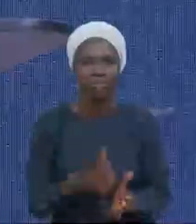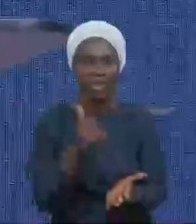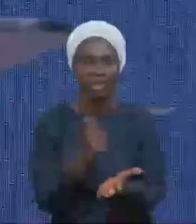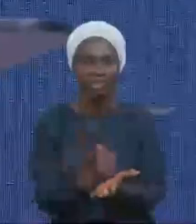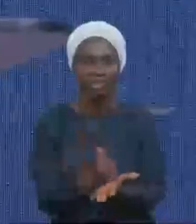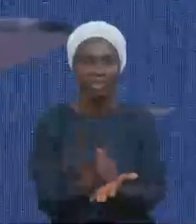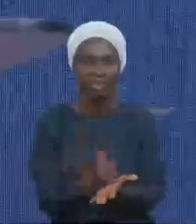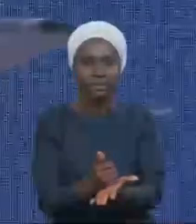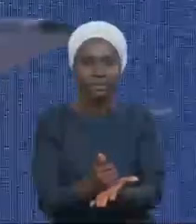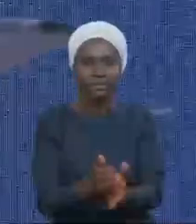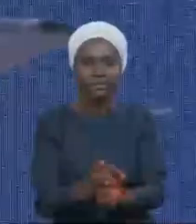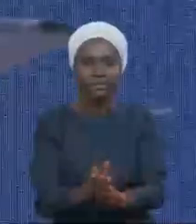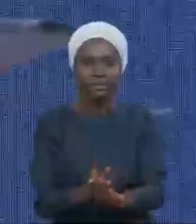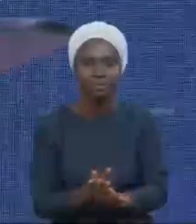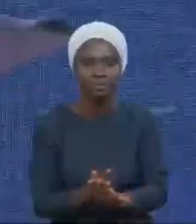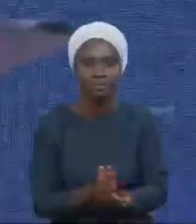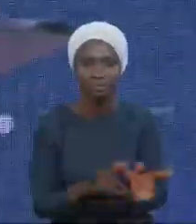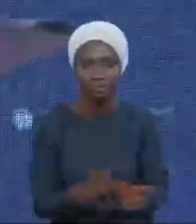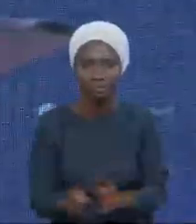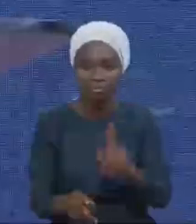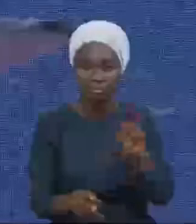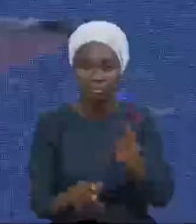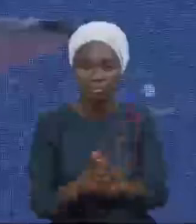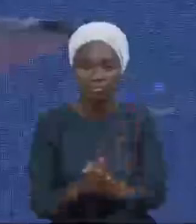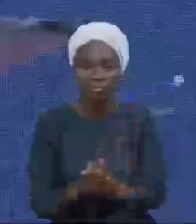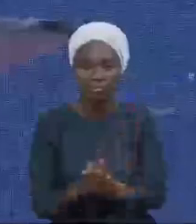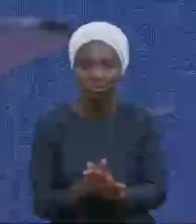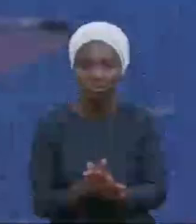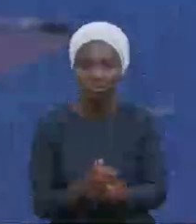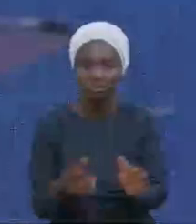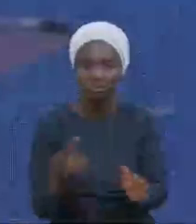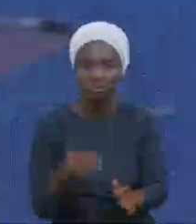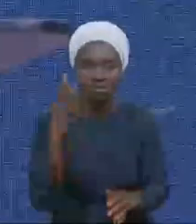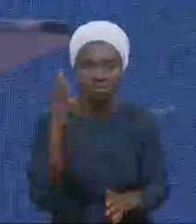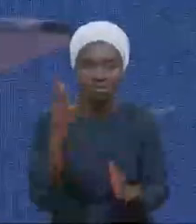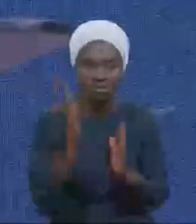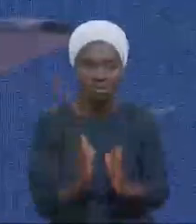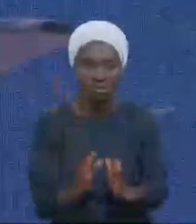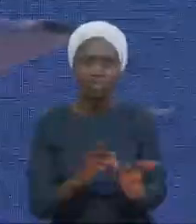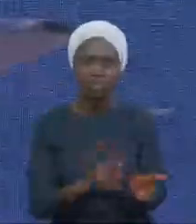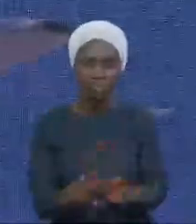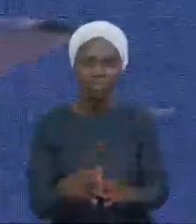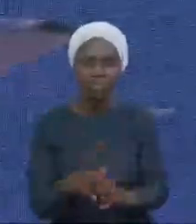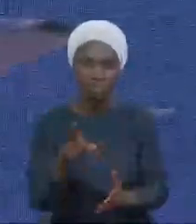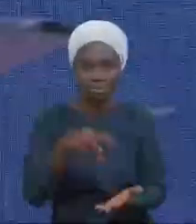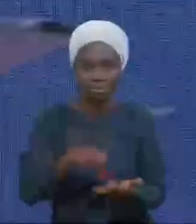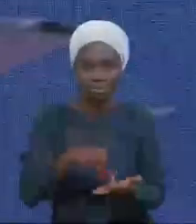Amen. Est-ce que vous êtes prêts maintenant? Comme le pasteur est prêt, levez-vous pour votre